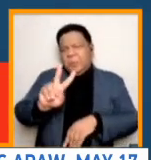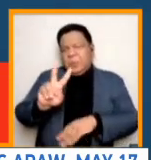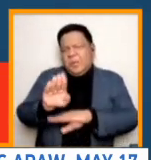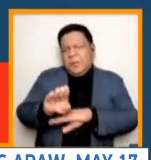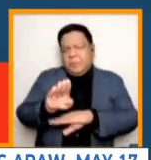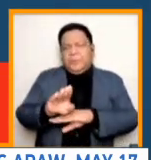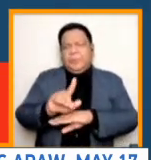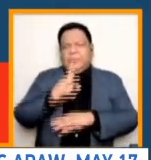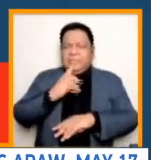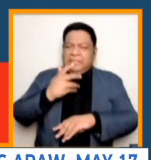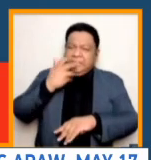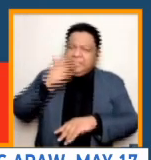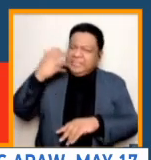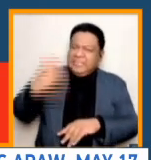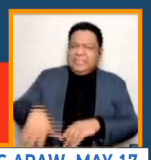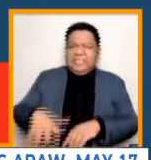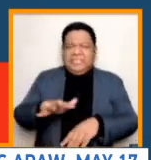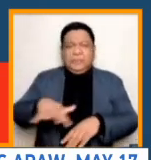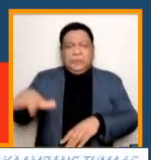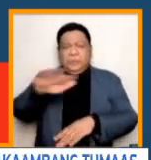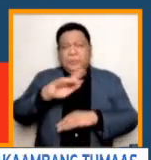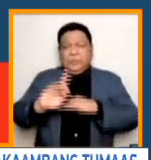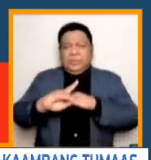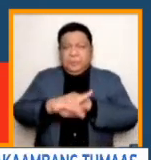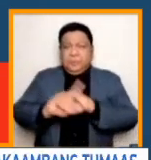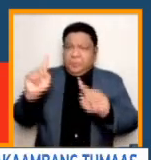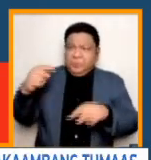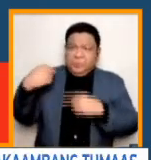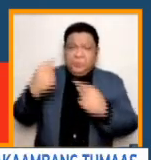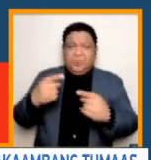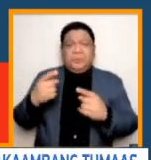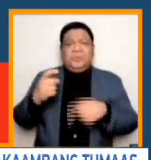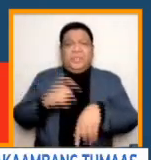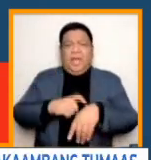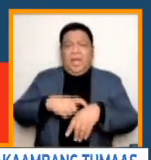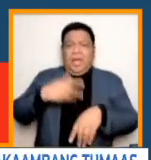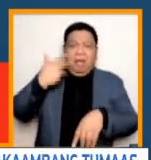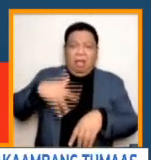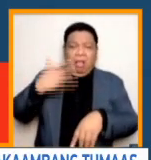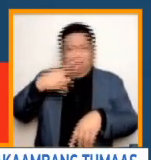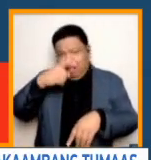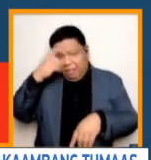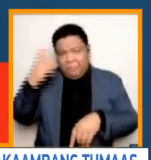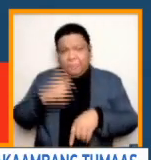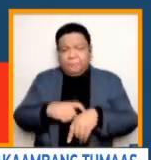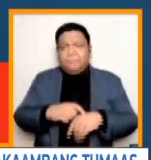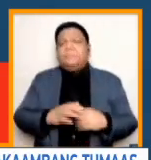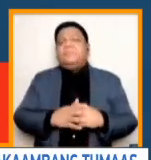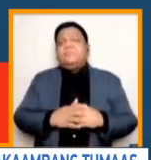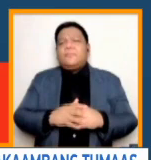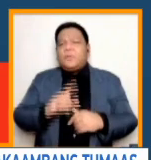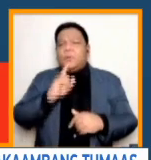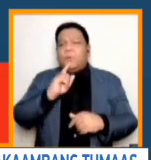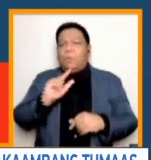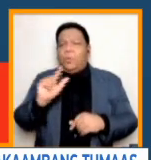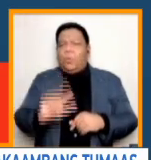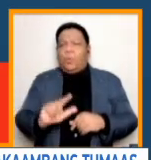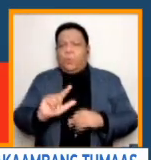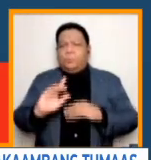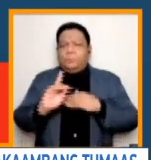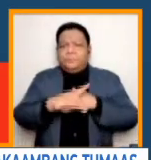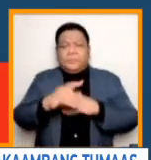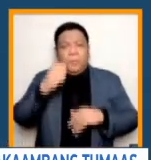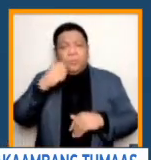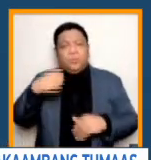factor sa lungsod mula nang magsimula ang dry season ngayong pung taon. Mas mababang init factor naman ang naitala sa Dagupan kahapon na